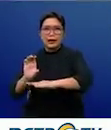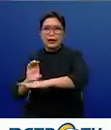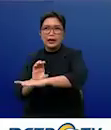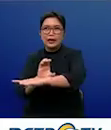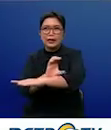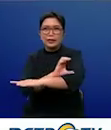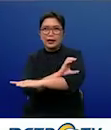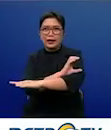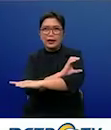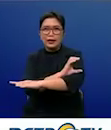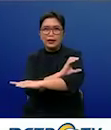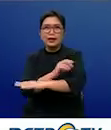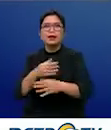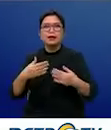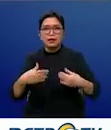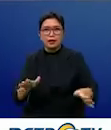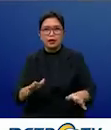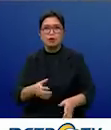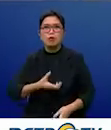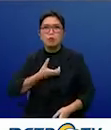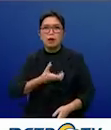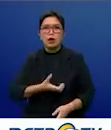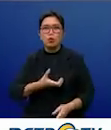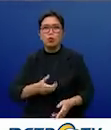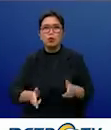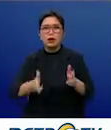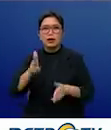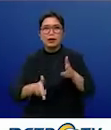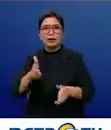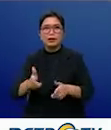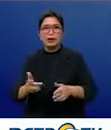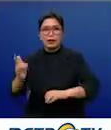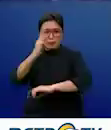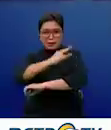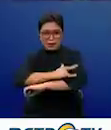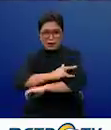kereta bandara tepat di depan sana. Saya pun mau coba, yaitu tinggal nyebrang saja.